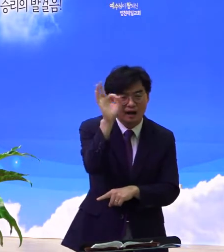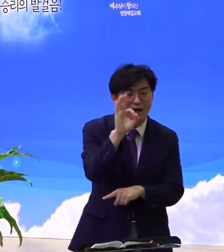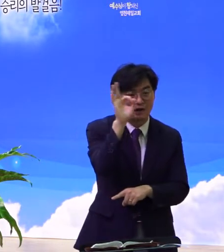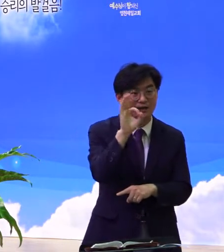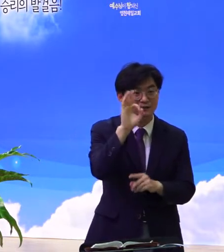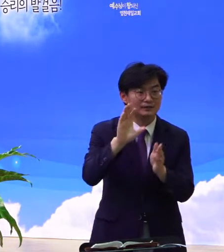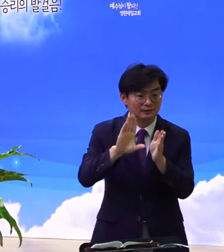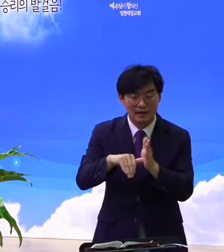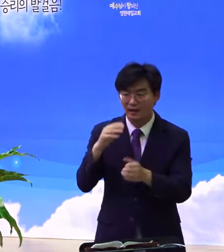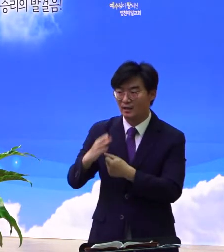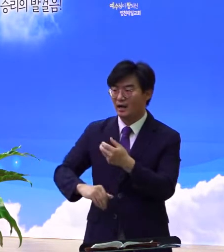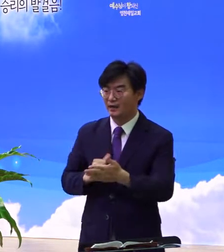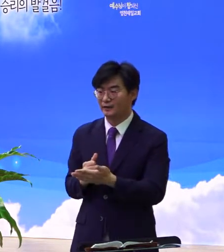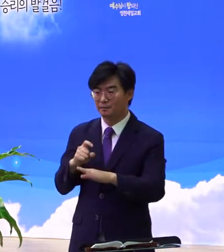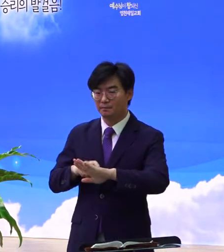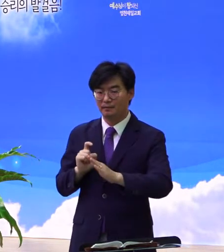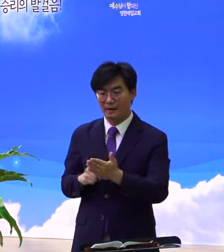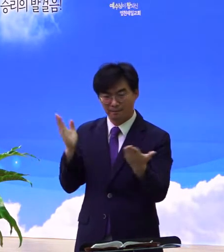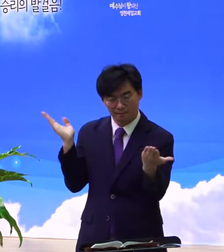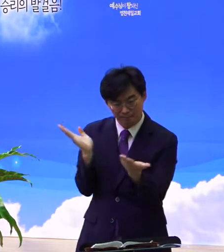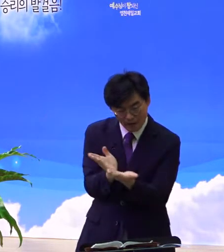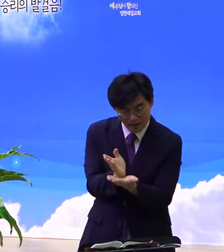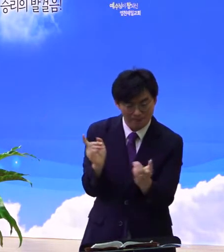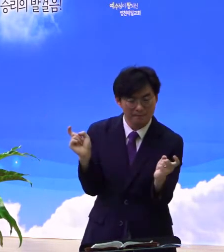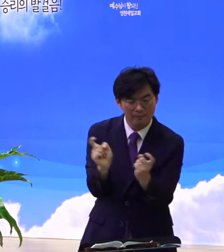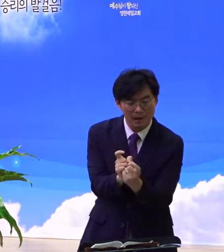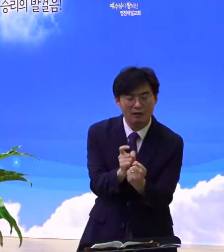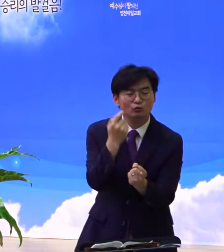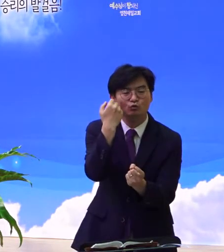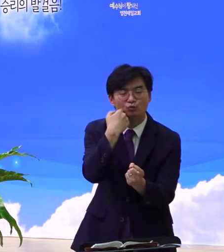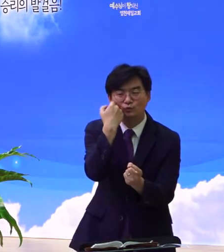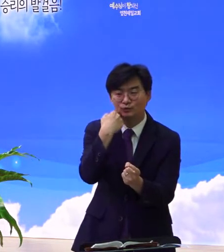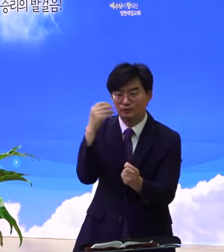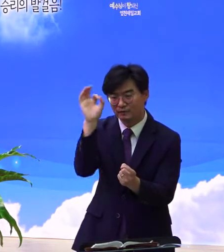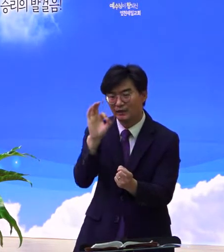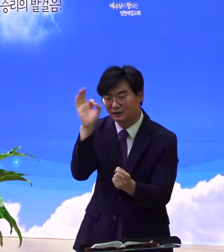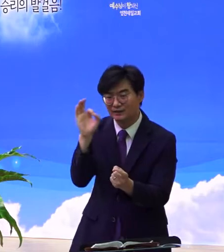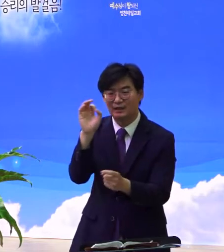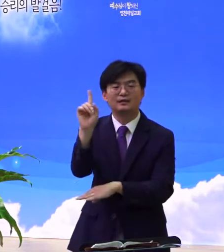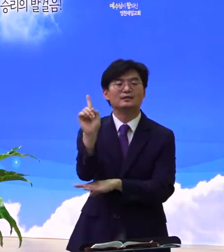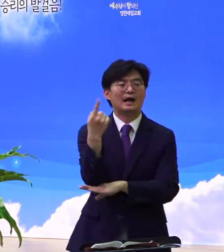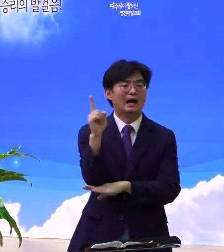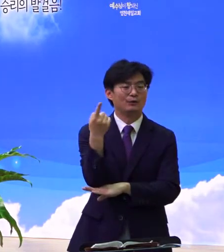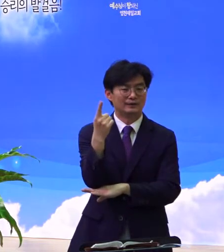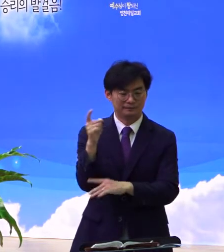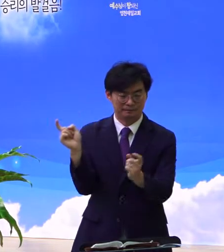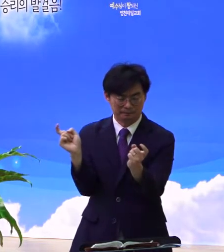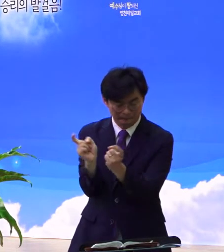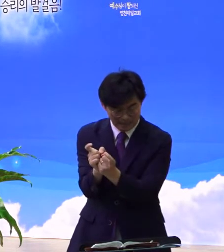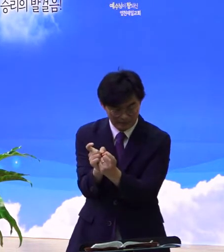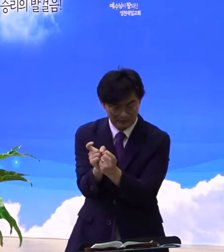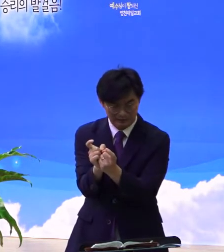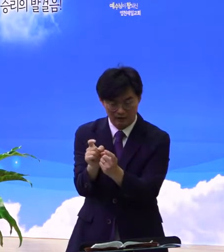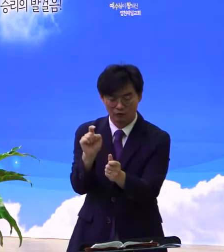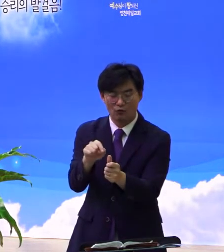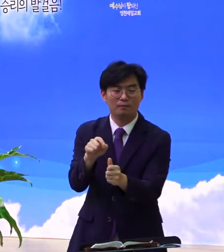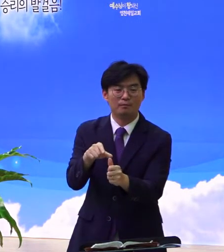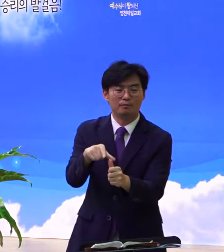마음에 맞는 사람, 하나님의 마음에 맞는 다윗을 찾으셨고 그를